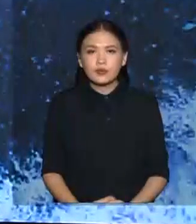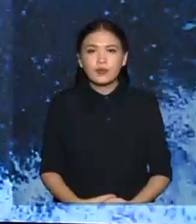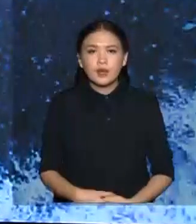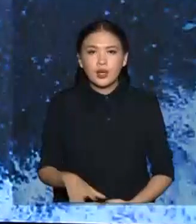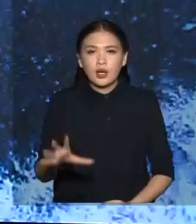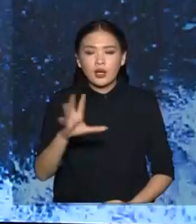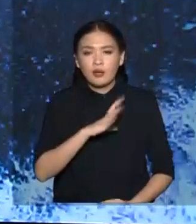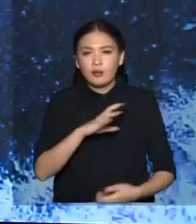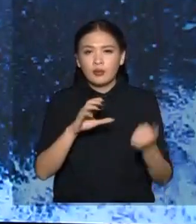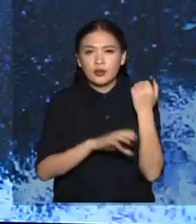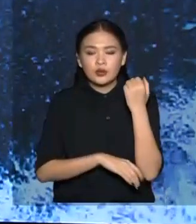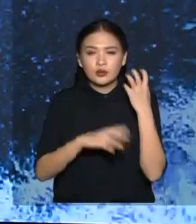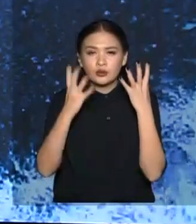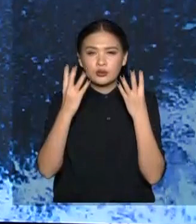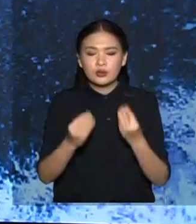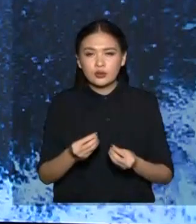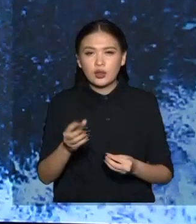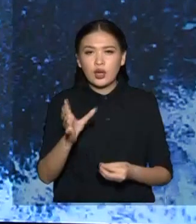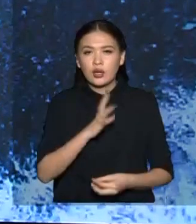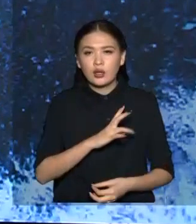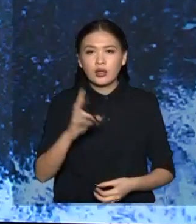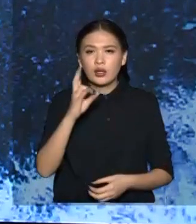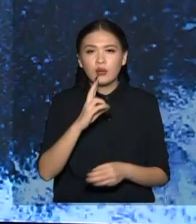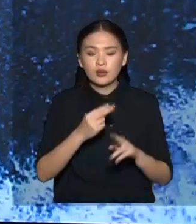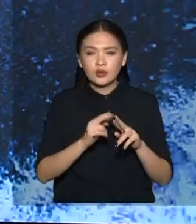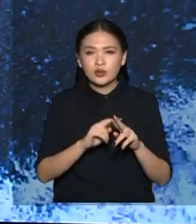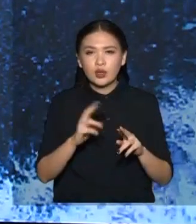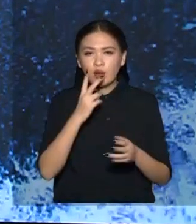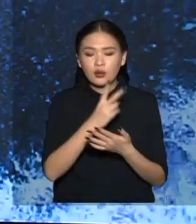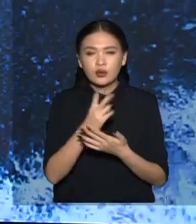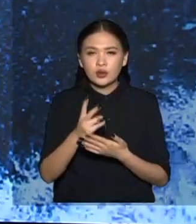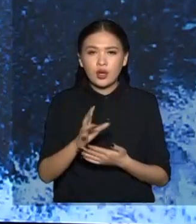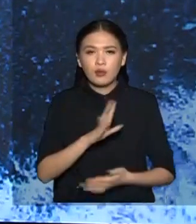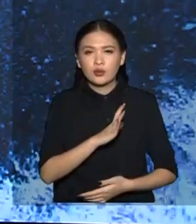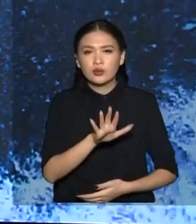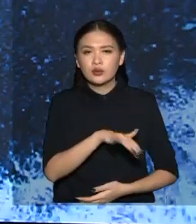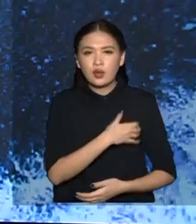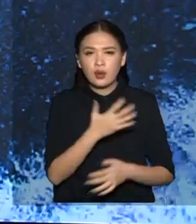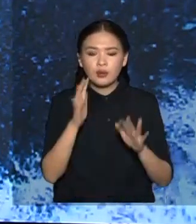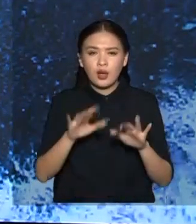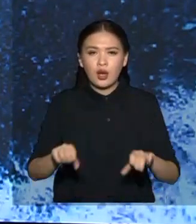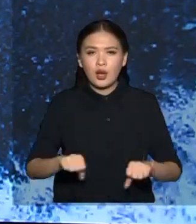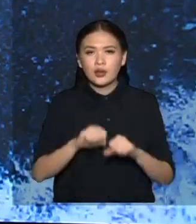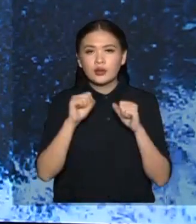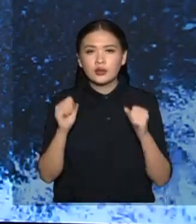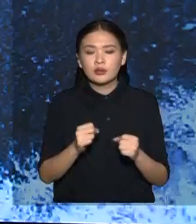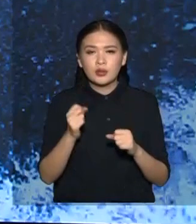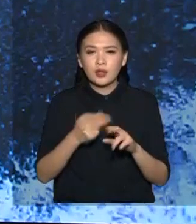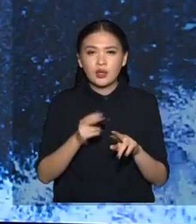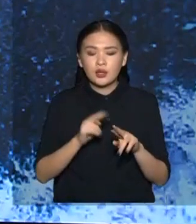Қарашаның соңғы күндері қазақстандықтар табиғаттың тосын мінезін көруде. Еліміздің солтүстік өңірлері аязбен арпалысып